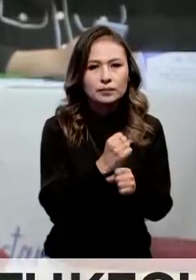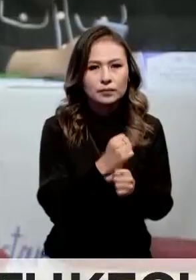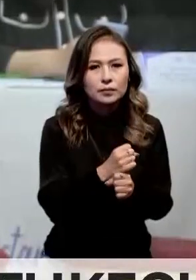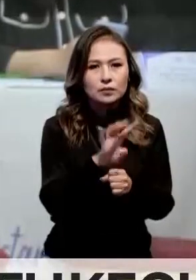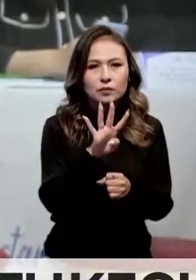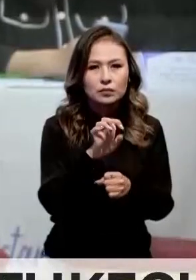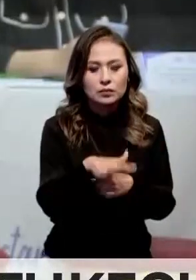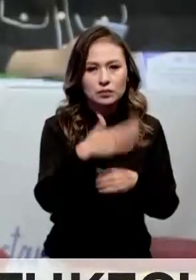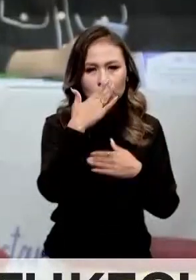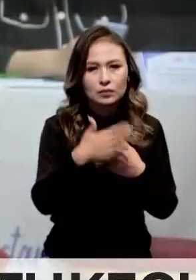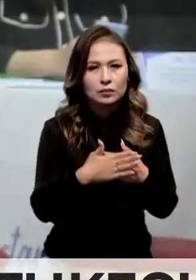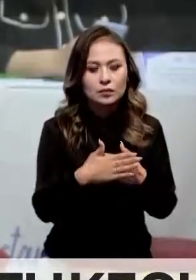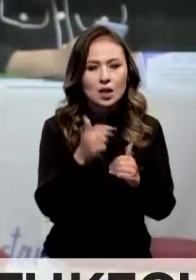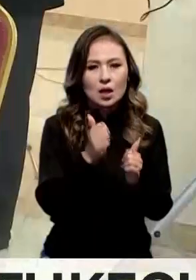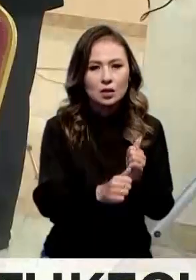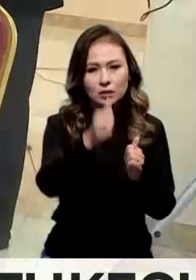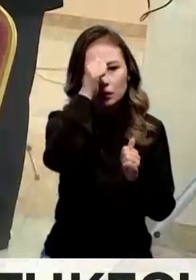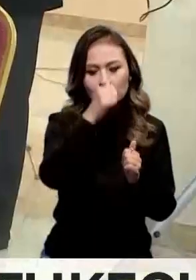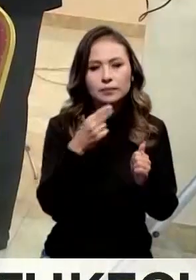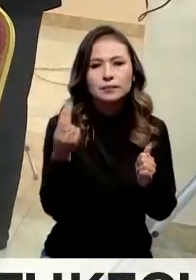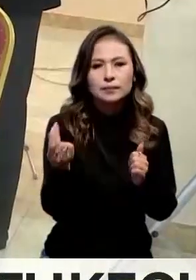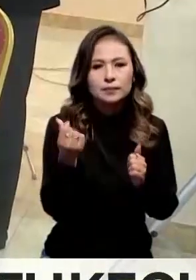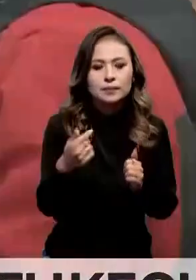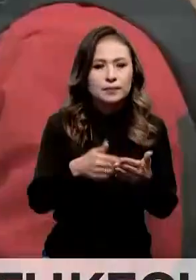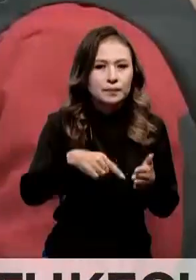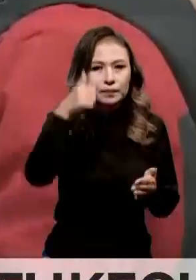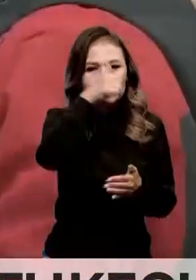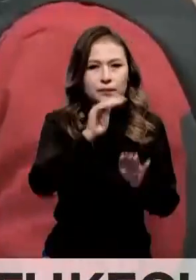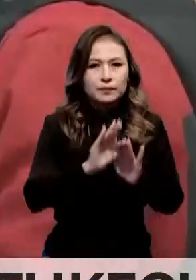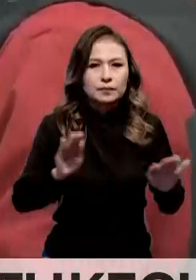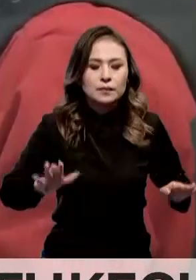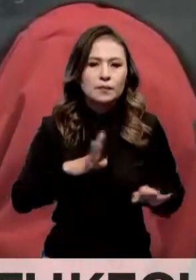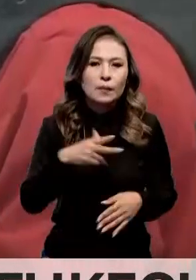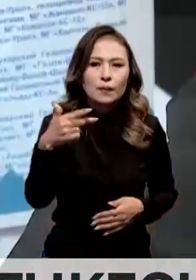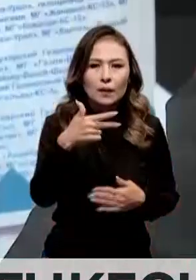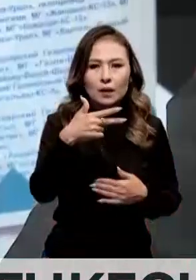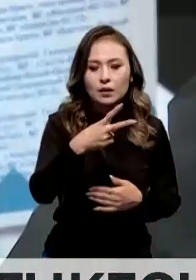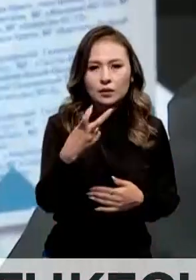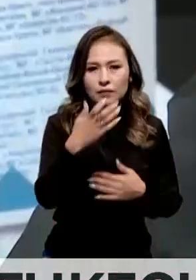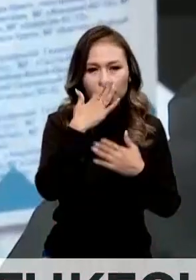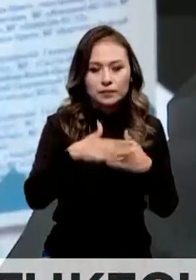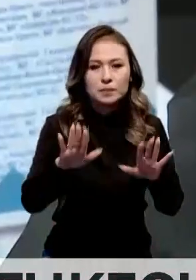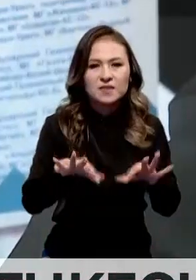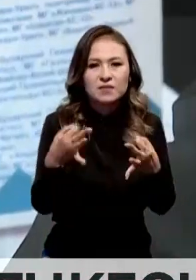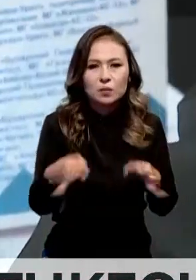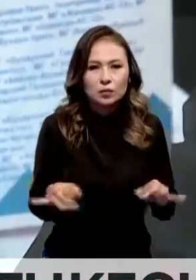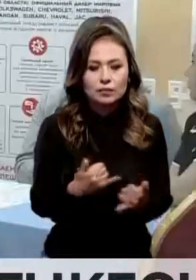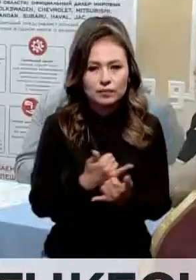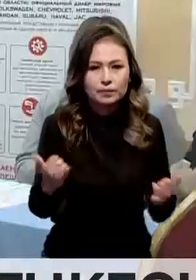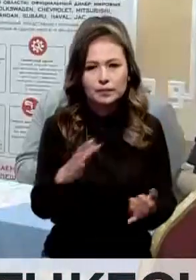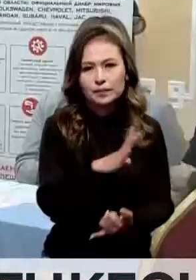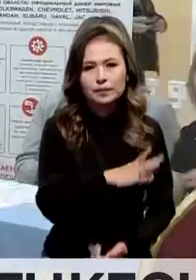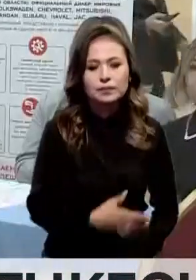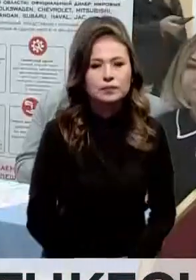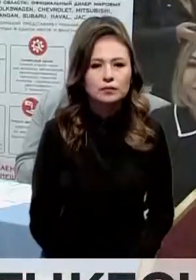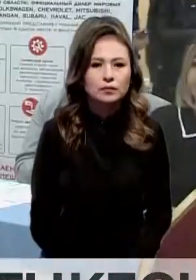300-400 мың ай сайын уақытымен төлейміз. Биылғы жәрмеңкеде түрлі мамандықты қамтыған 3200 бос жұмыс орны ұсынылды. Біздің